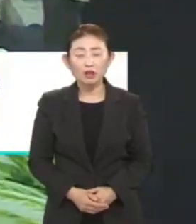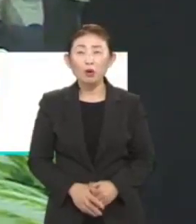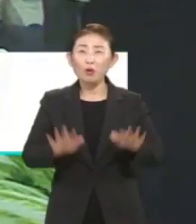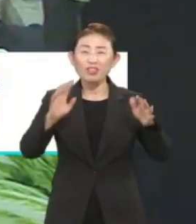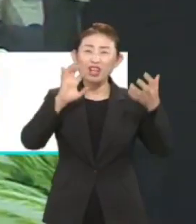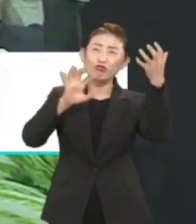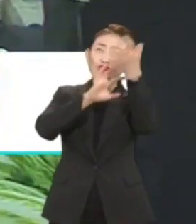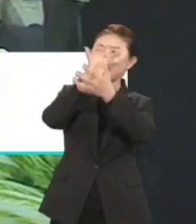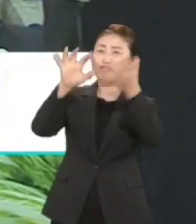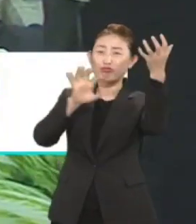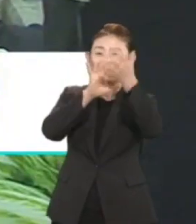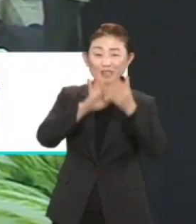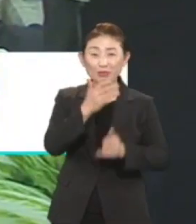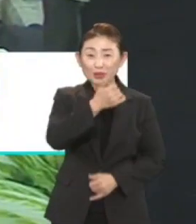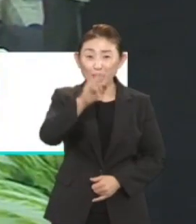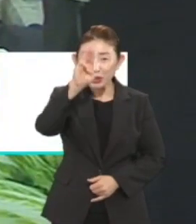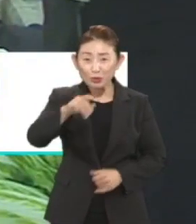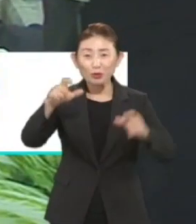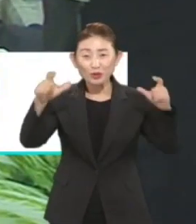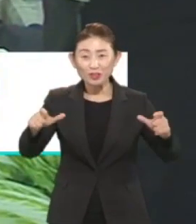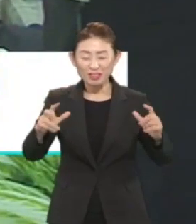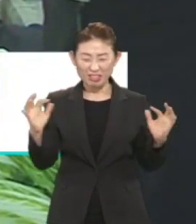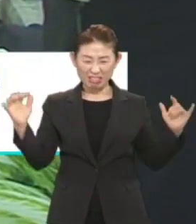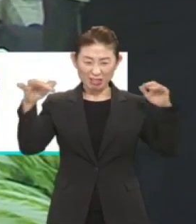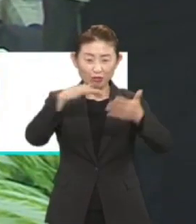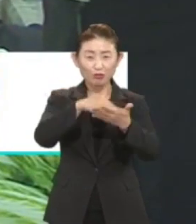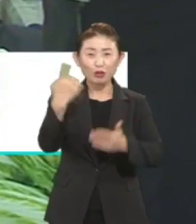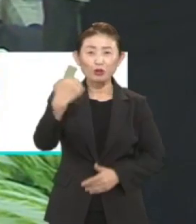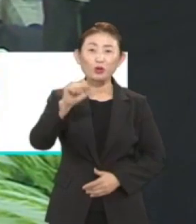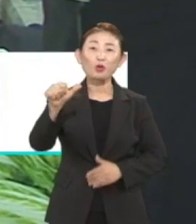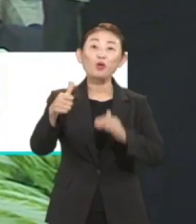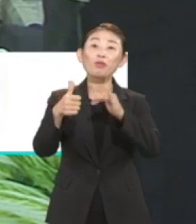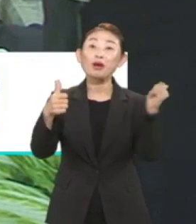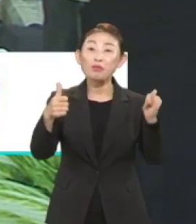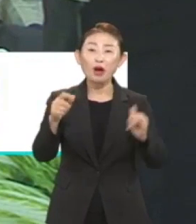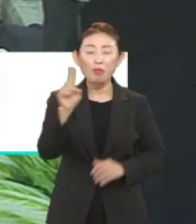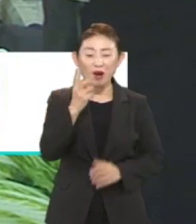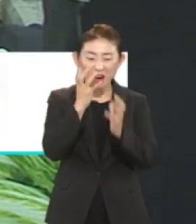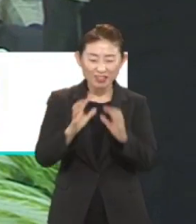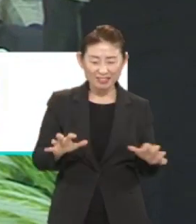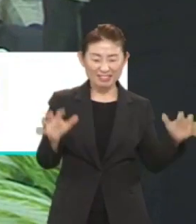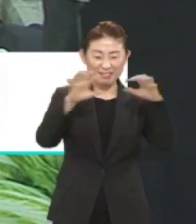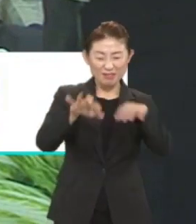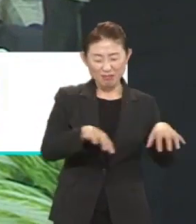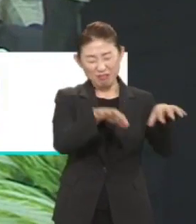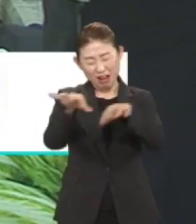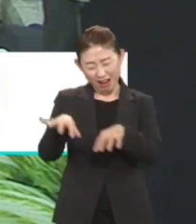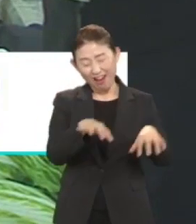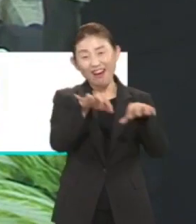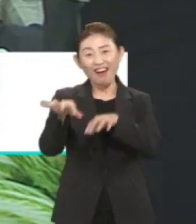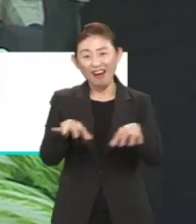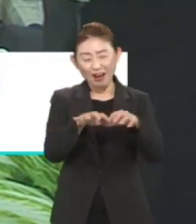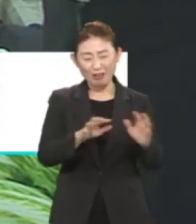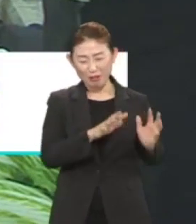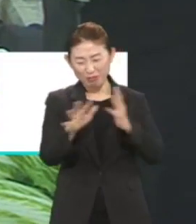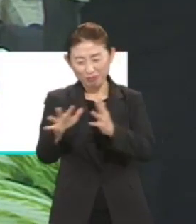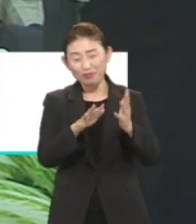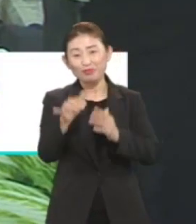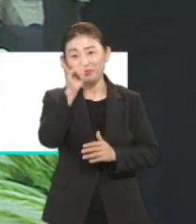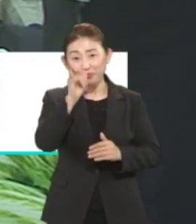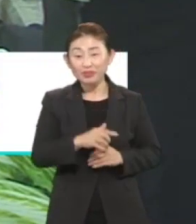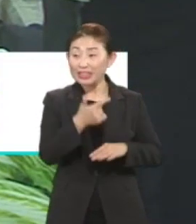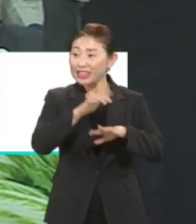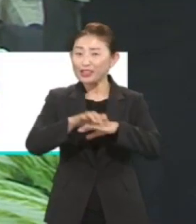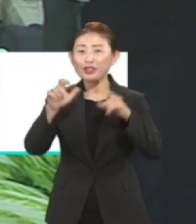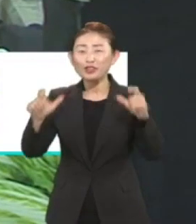흐린 날씨가 이어진 오늘 세종에선 시민 1,500여 명이 가족들과 함께 김장을 하러 아침부터 발걸음을 재촉했습니다.